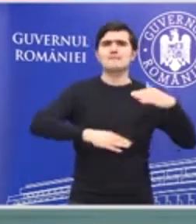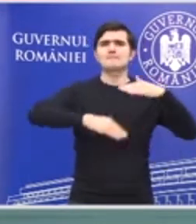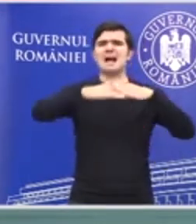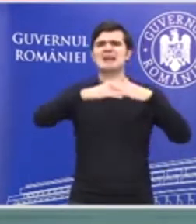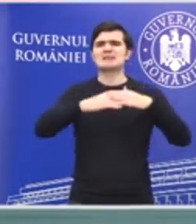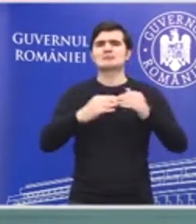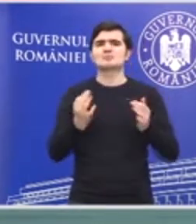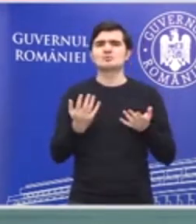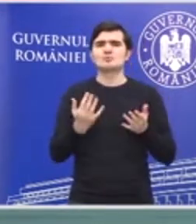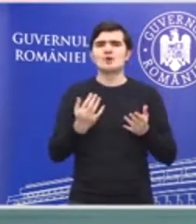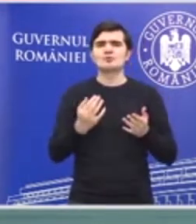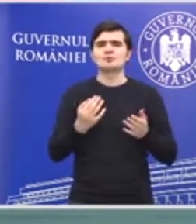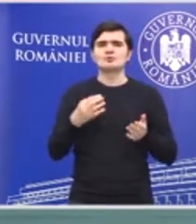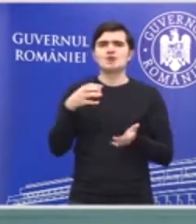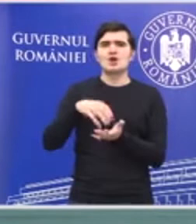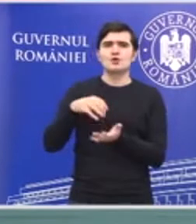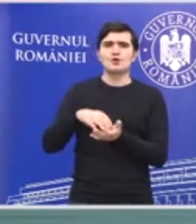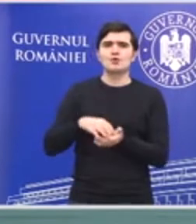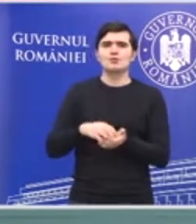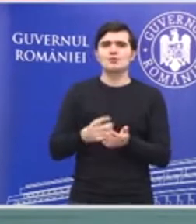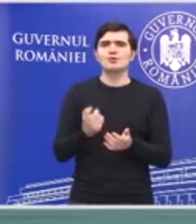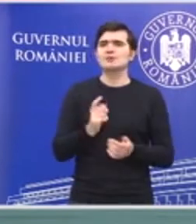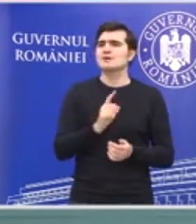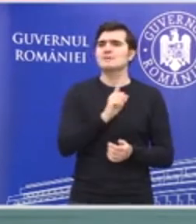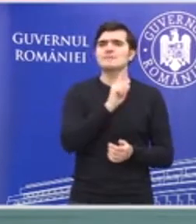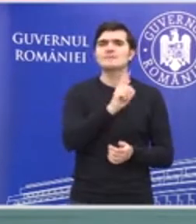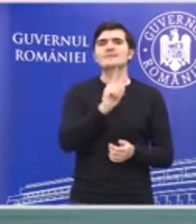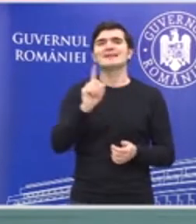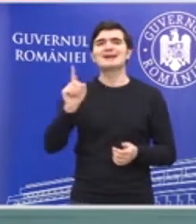numărului de locuri din fiecare